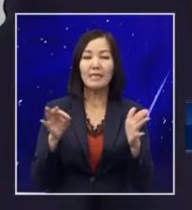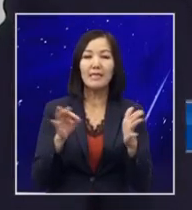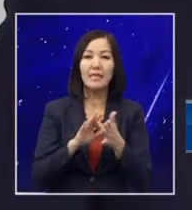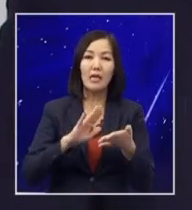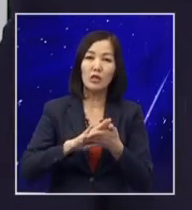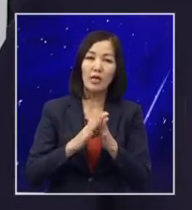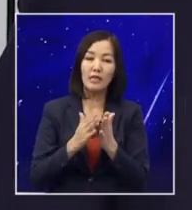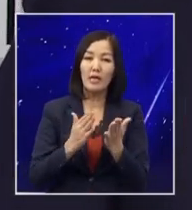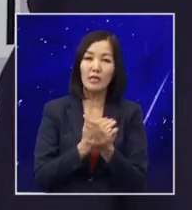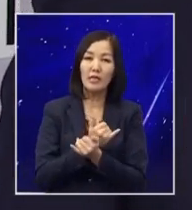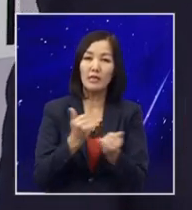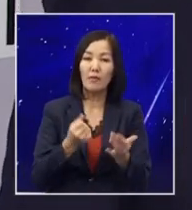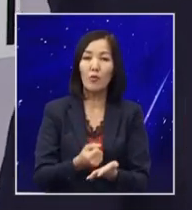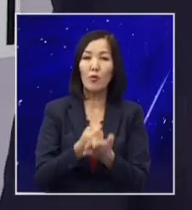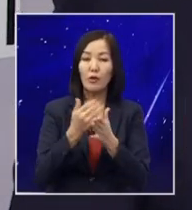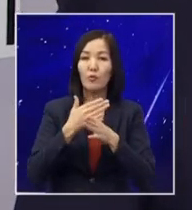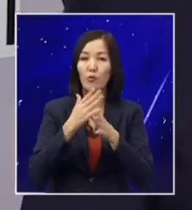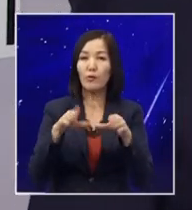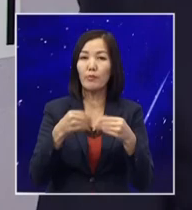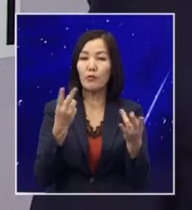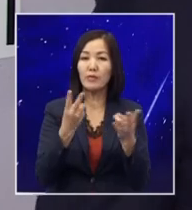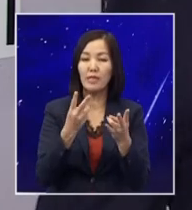жасап, көмектесіп, сол жоспарларды